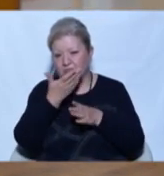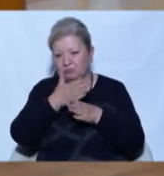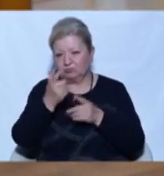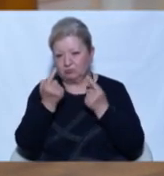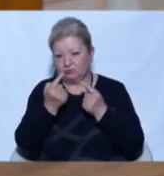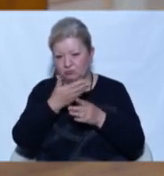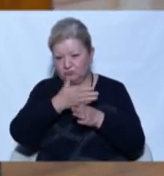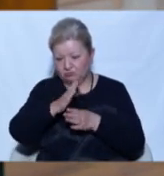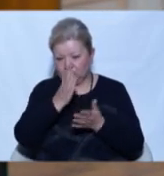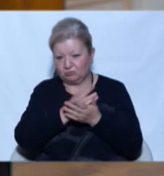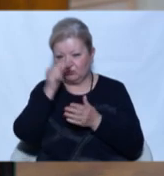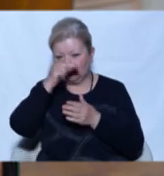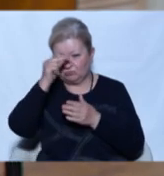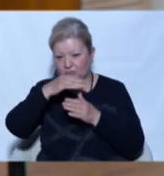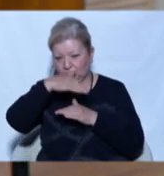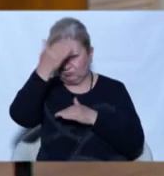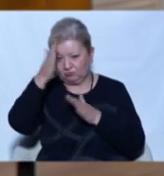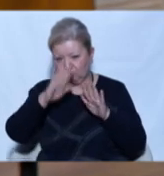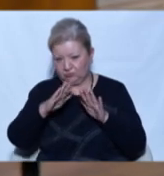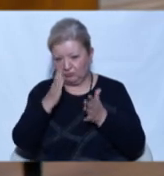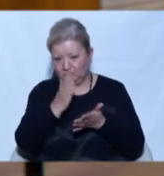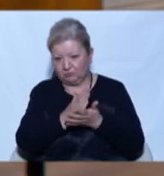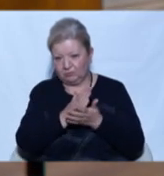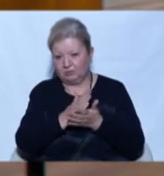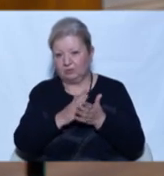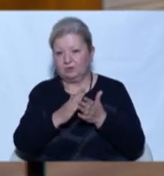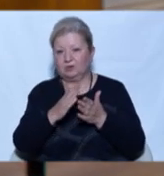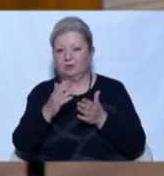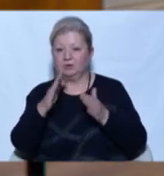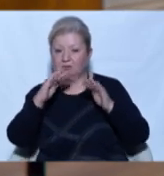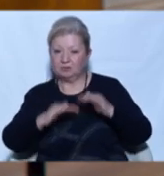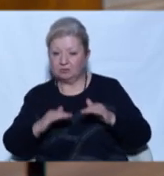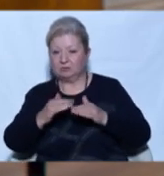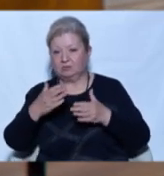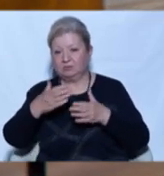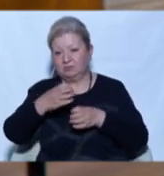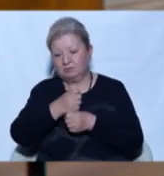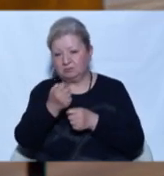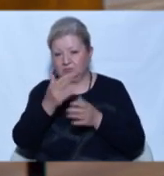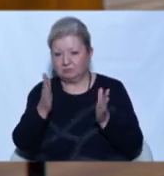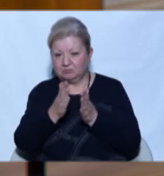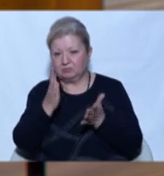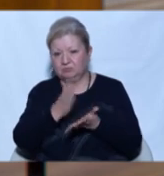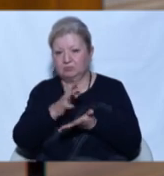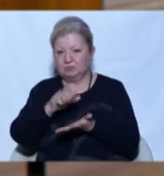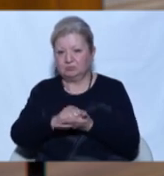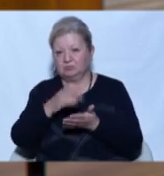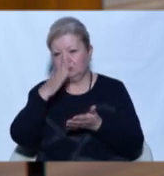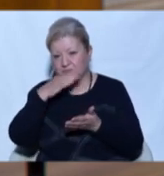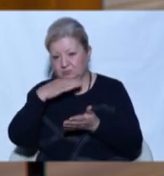არის ჩრდილოეთით თავმოყრილი და შედარებით მცირე ნაწილი არის წყლის სამხრეთით